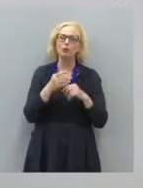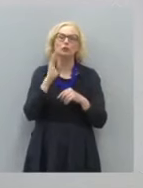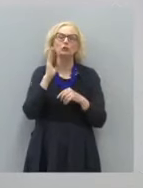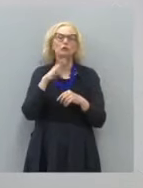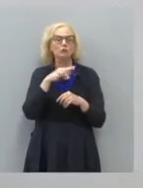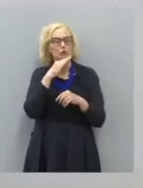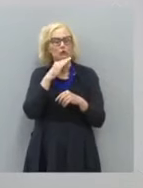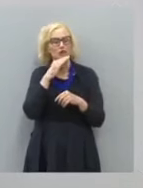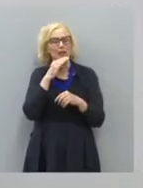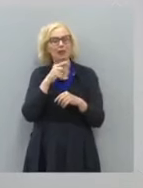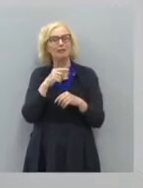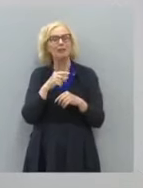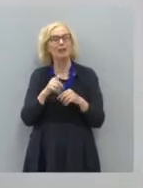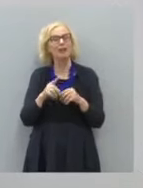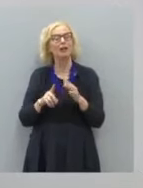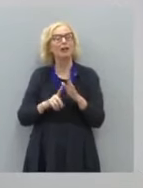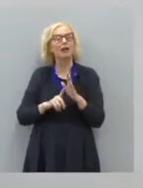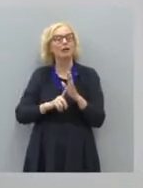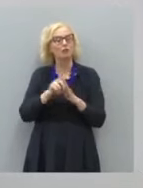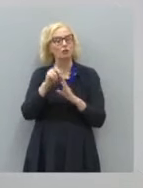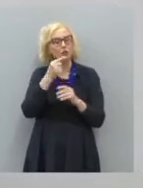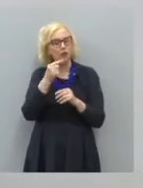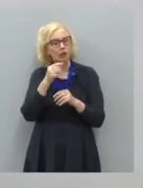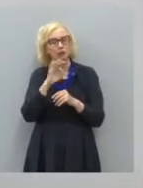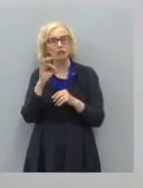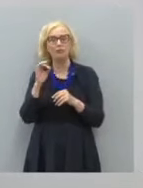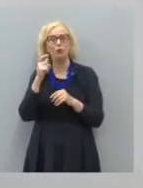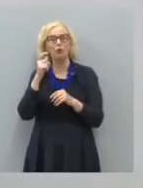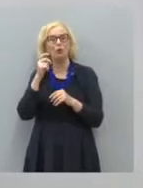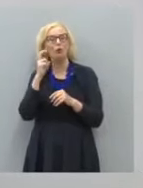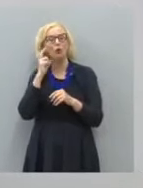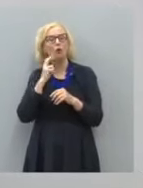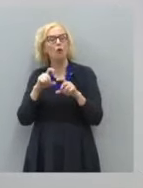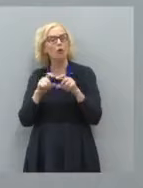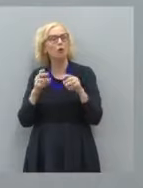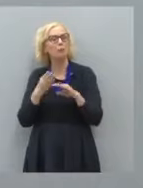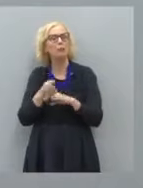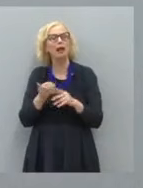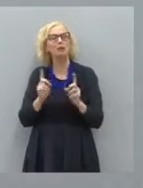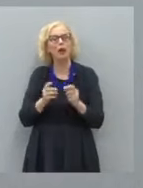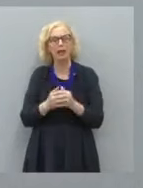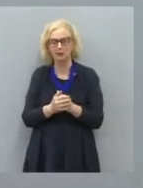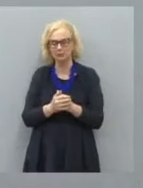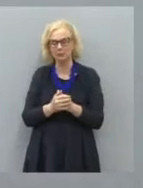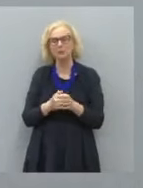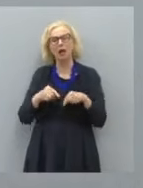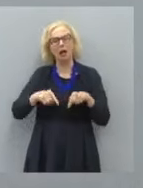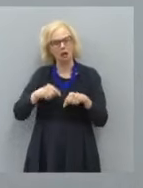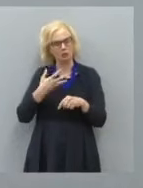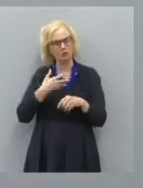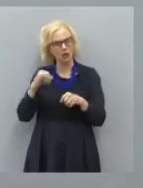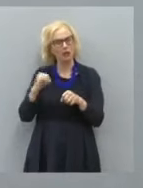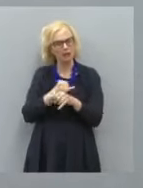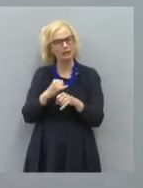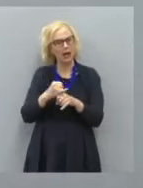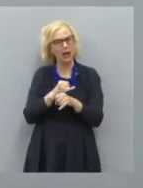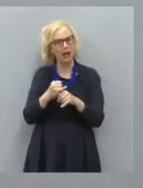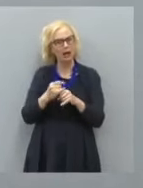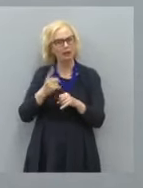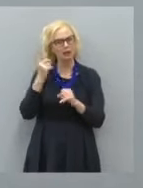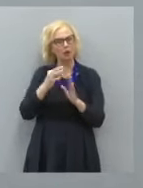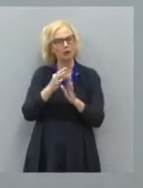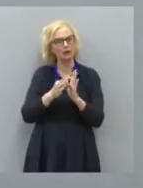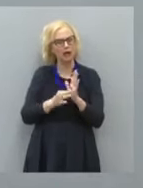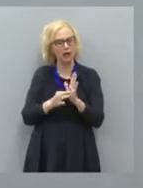test negativo come funziona per entrare si si sta prepararsi stanno preparando i dettagli nell'ordinanza è